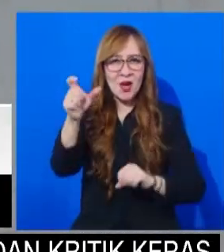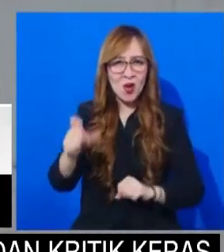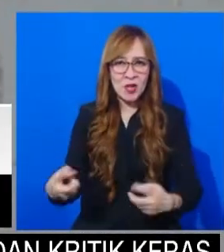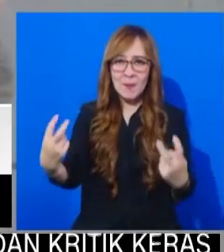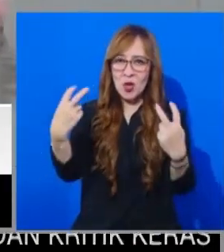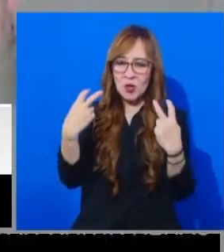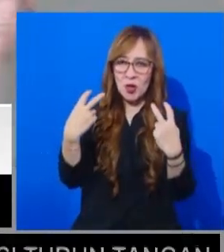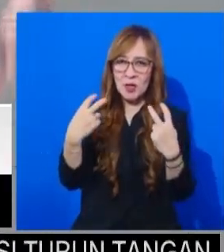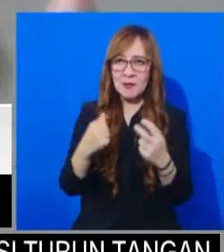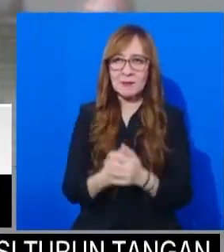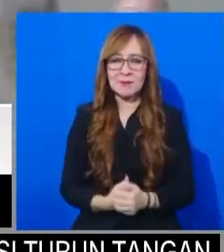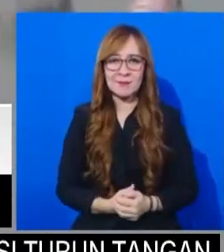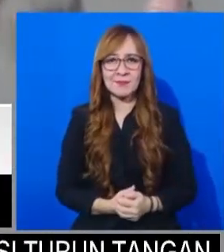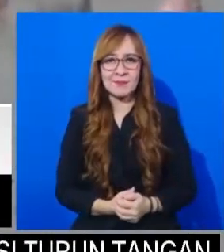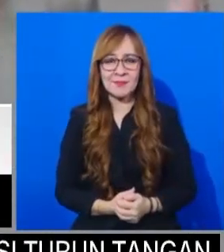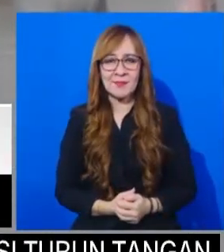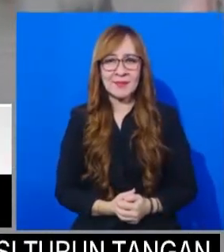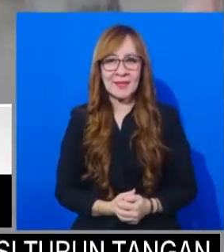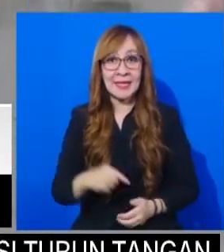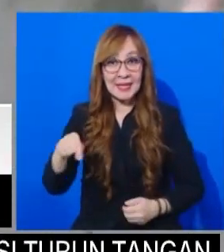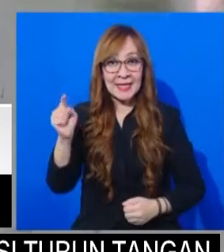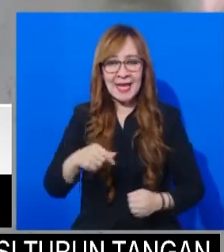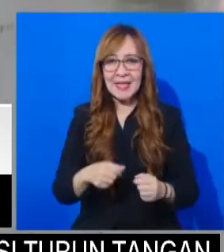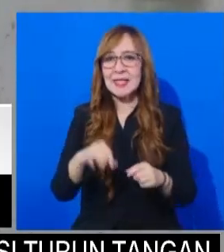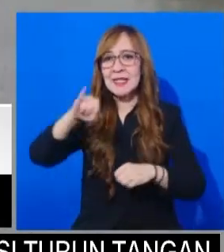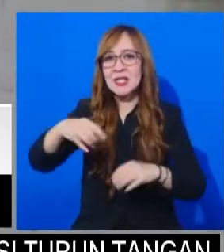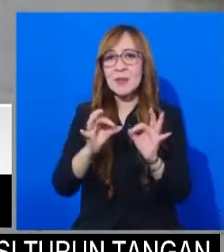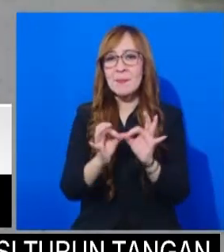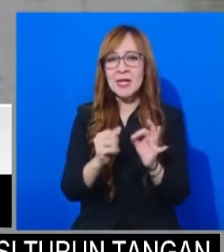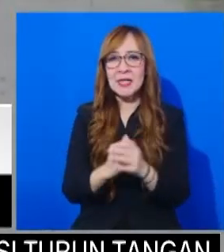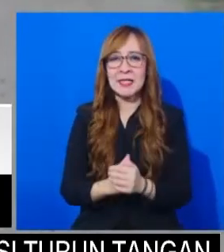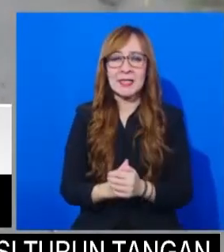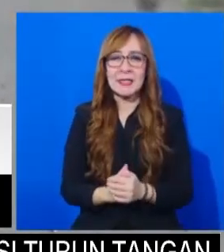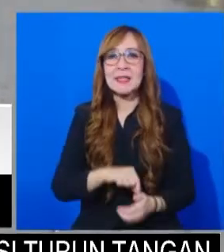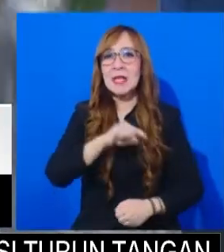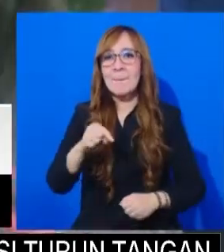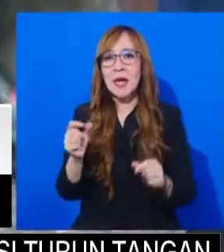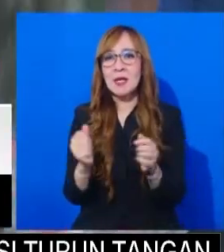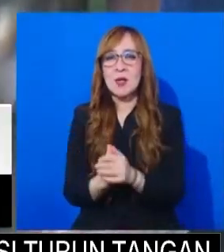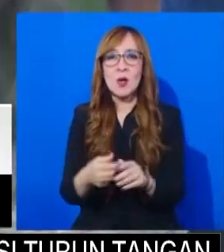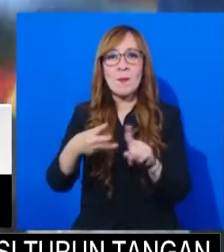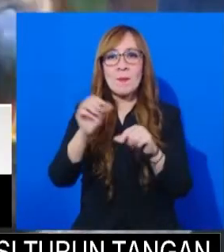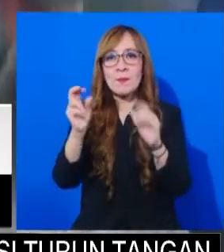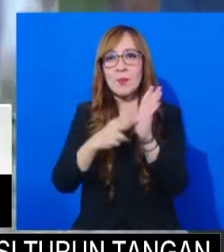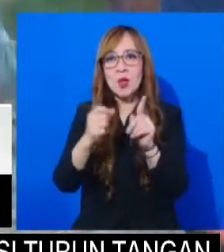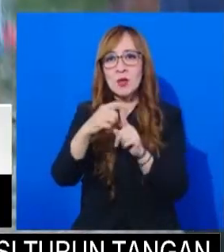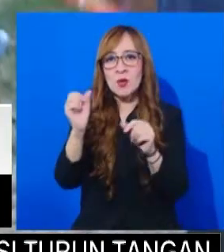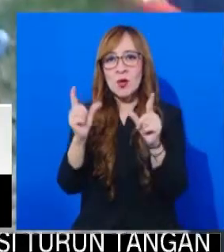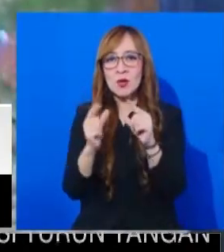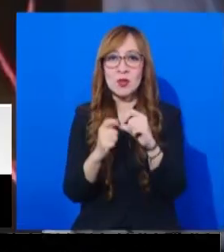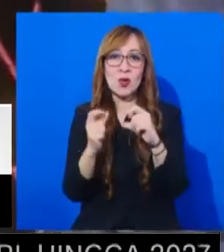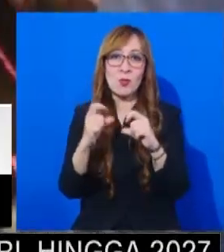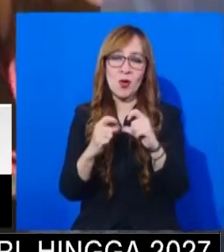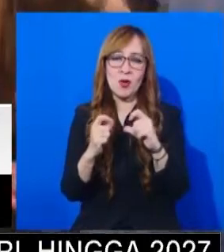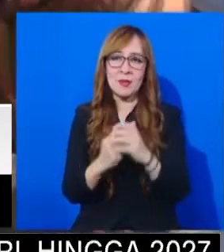Pesertanya datang dari Probolinggo, Lumajang, Jember, Situbondo hingga Bondowoso. Sapi-sapi yang dilombakan merupakan